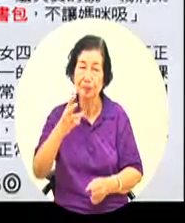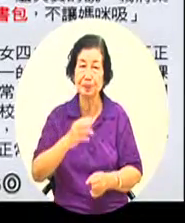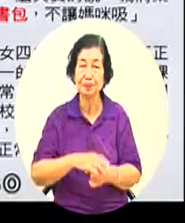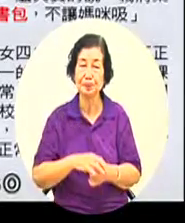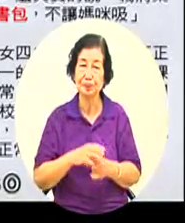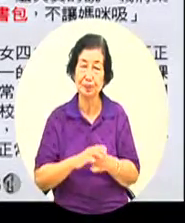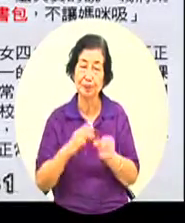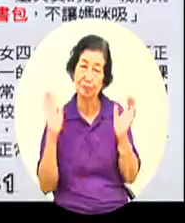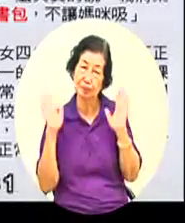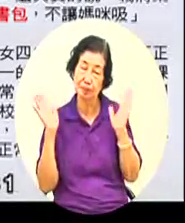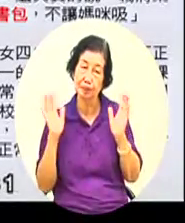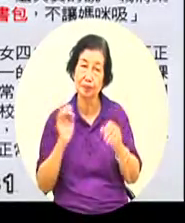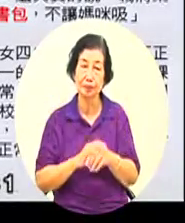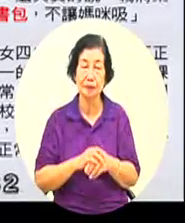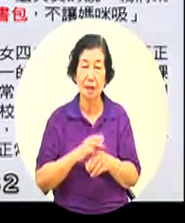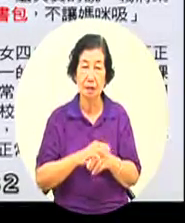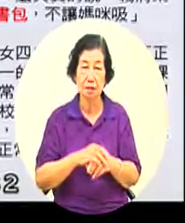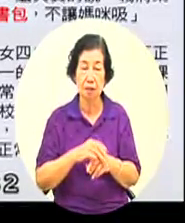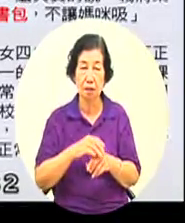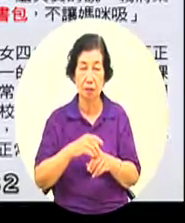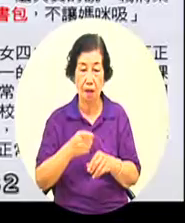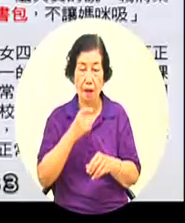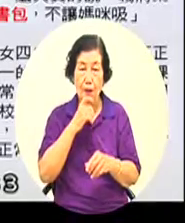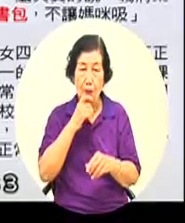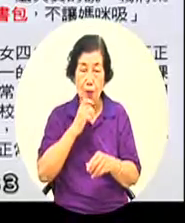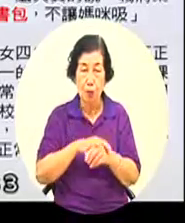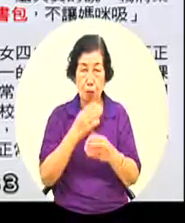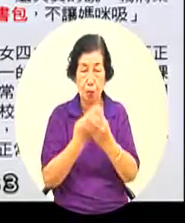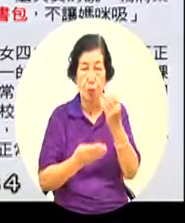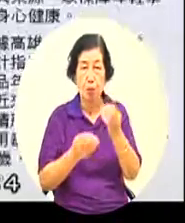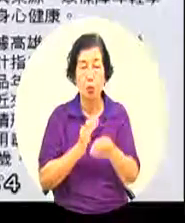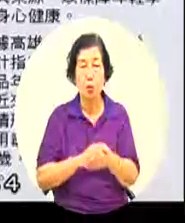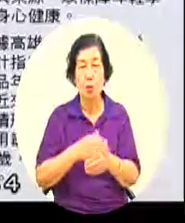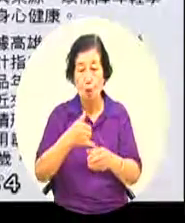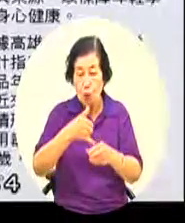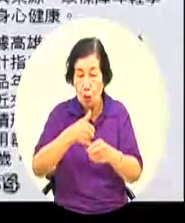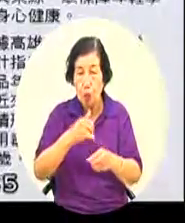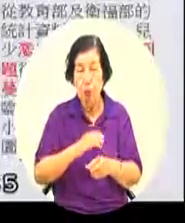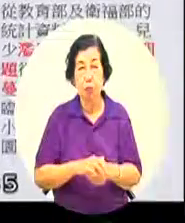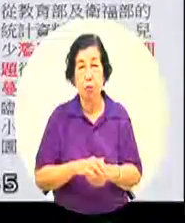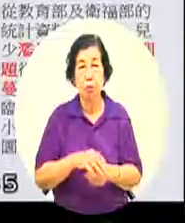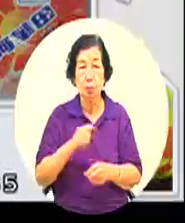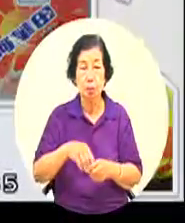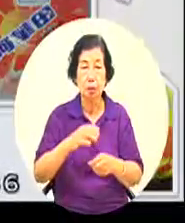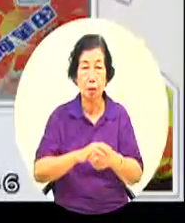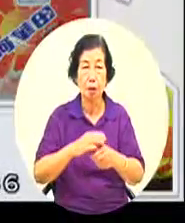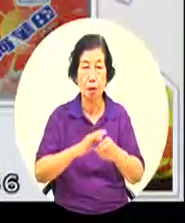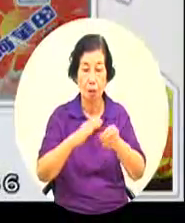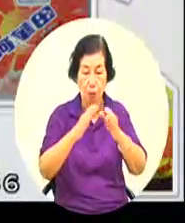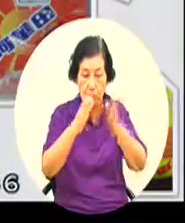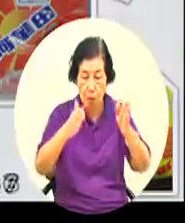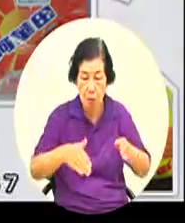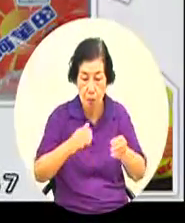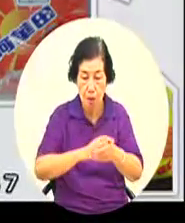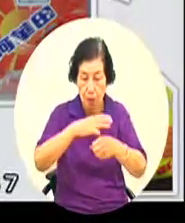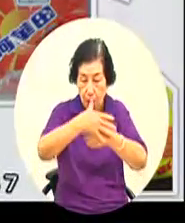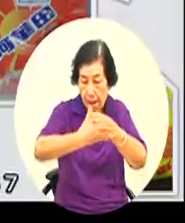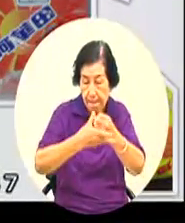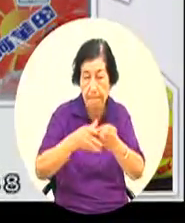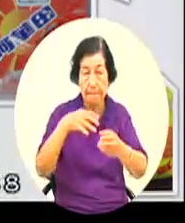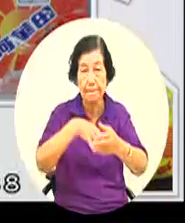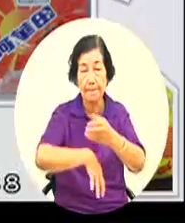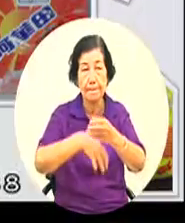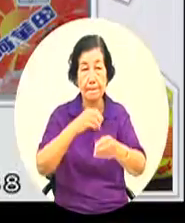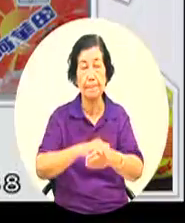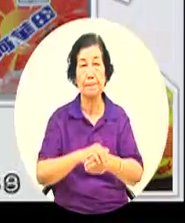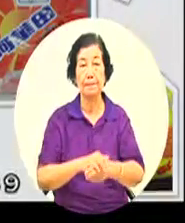这哪来的毒奶茶呢？来，我们先来看，到底这些包装是怎么样的包装哦？来，局长，